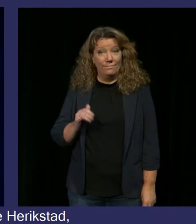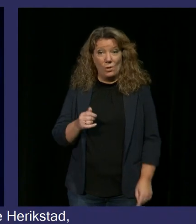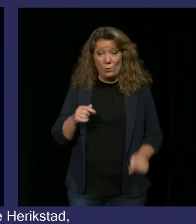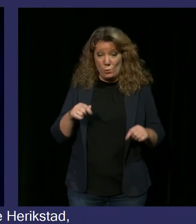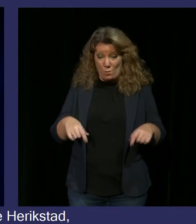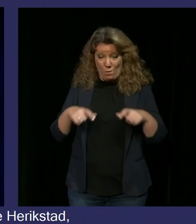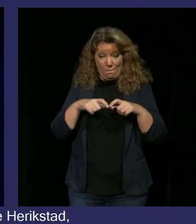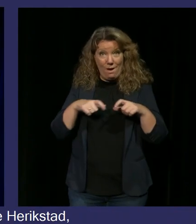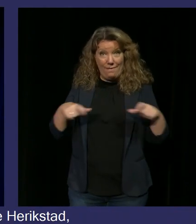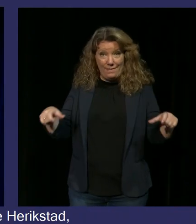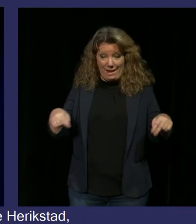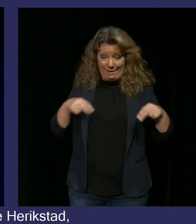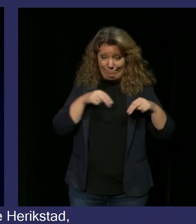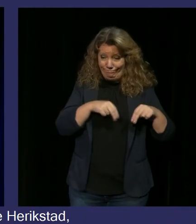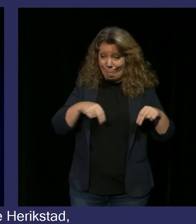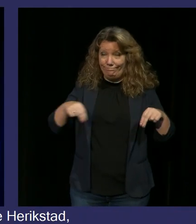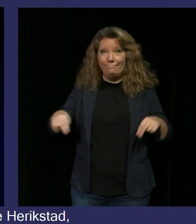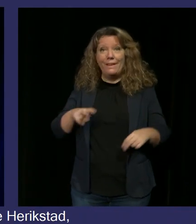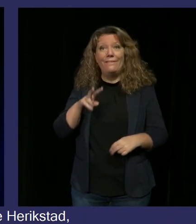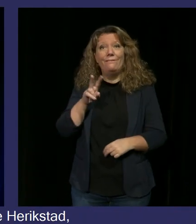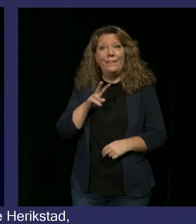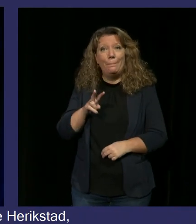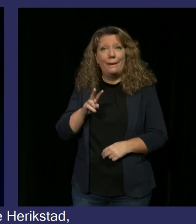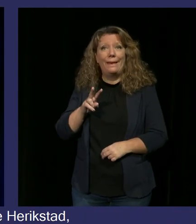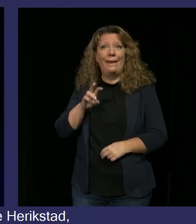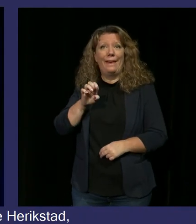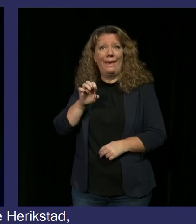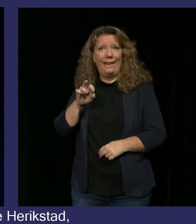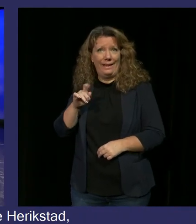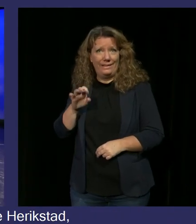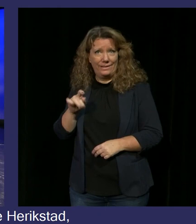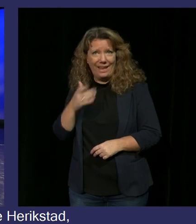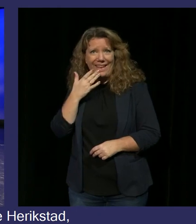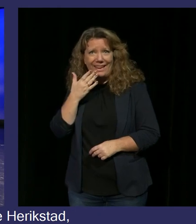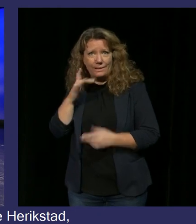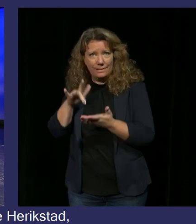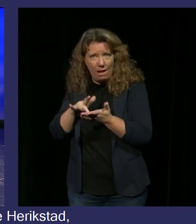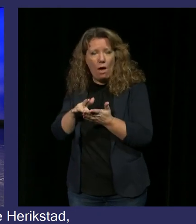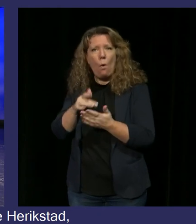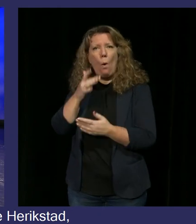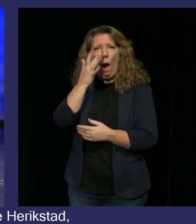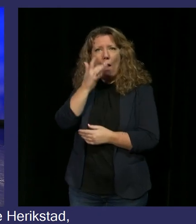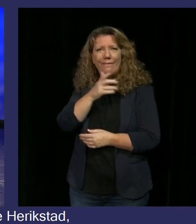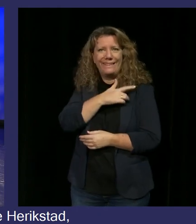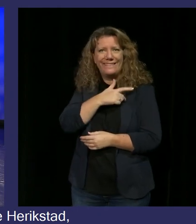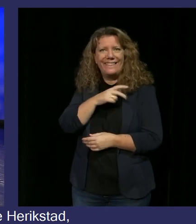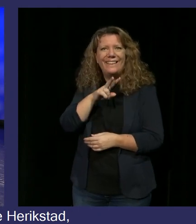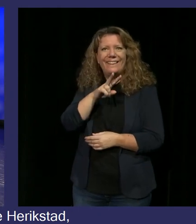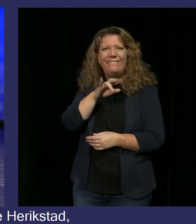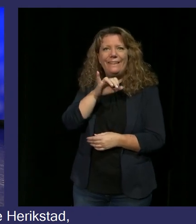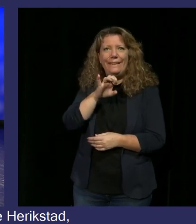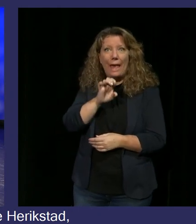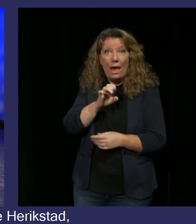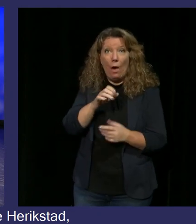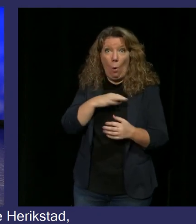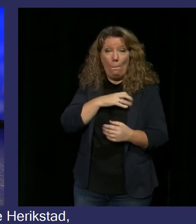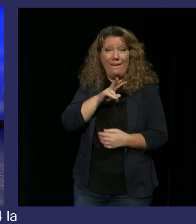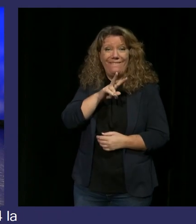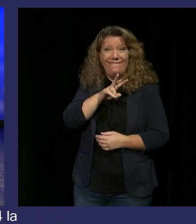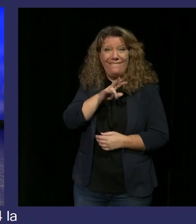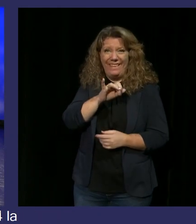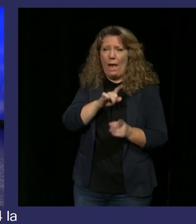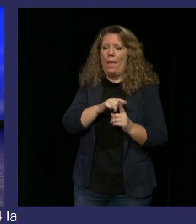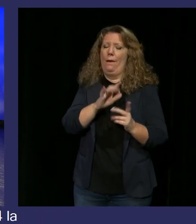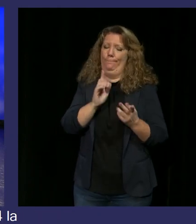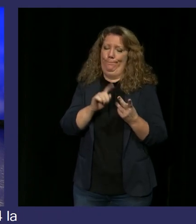Panelet fylt opp av Vibeke Herigstad, Anne-Kristin Vie. Jeg håper det er Vie og ikke Vi. Ja, fint. Og Espen